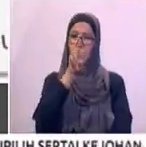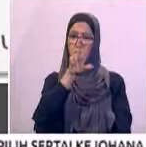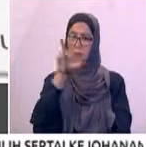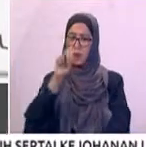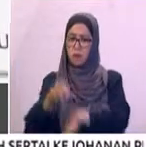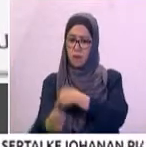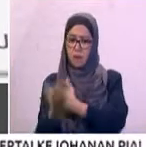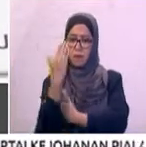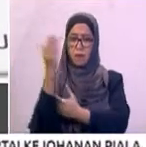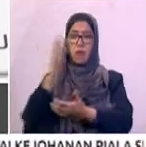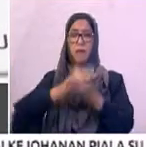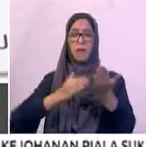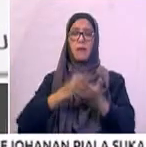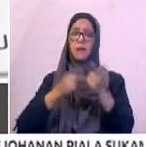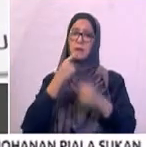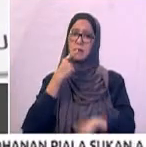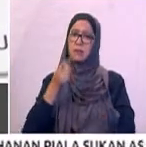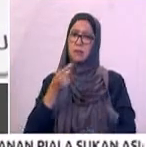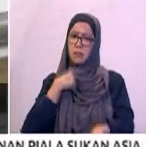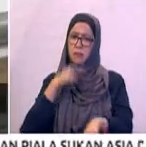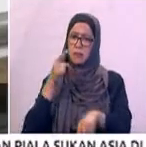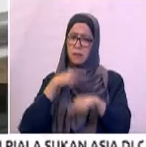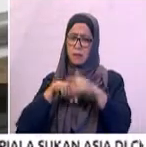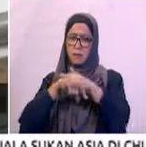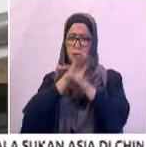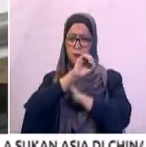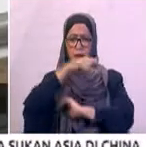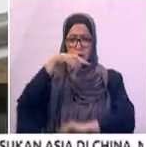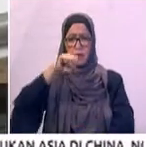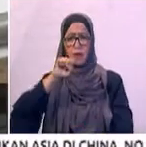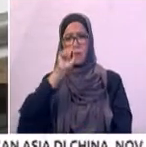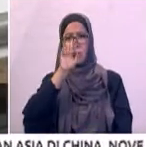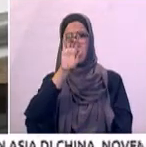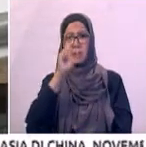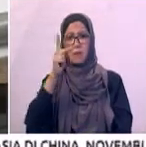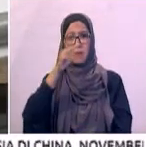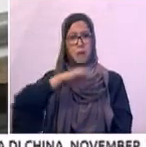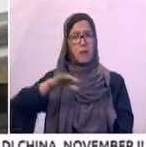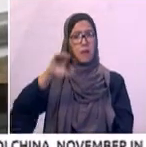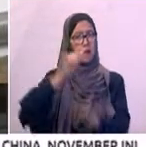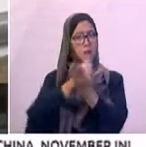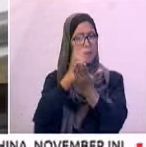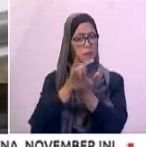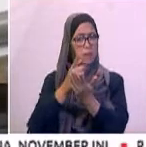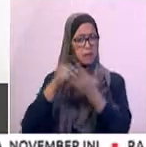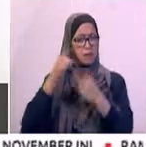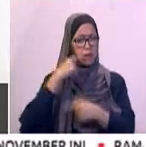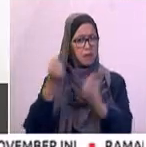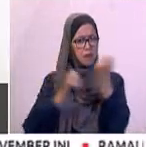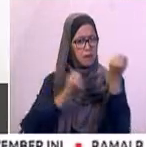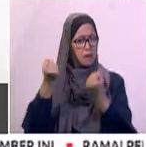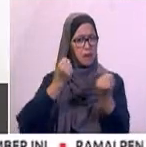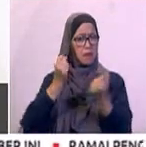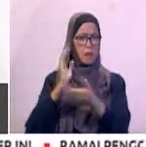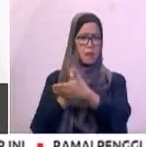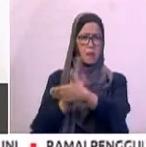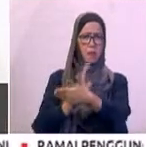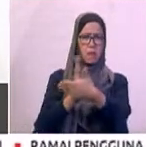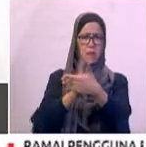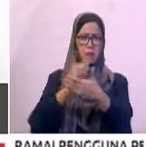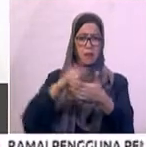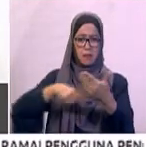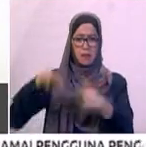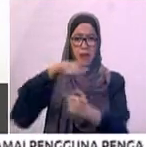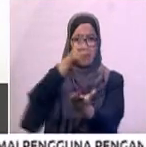sedang melaksanakan risikan ops tebuk di sekitar Air Keruh sebelum menemui sebuah kereta yang mencurigakan diparkir di persimpangan Tasik